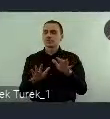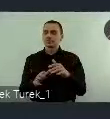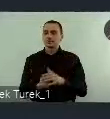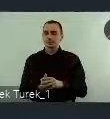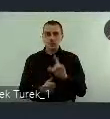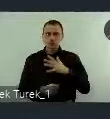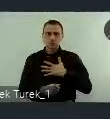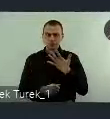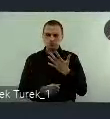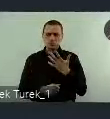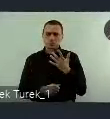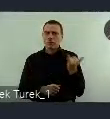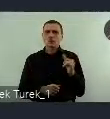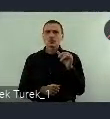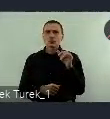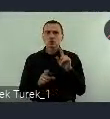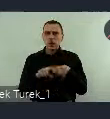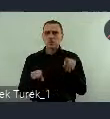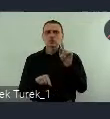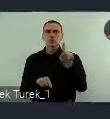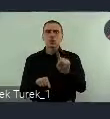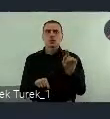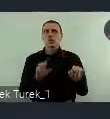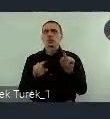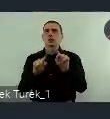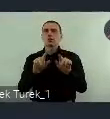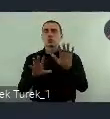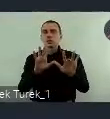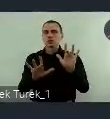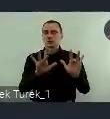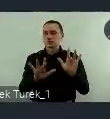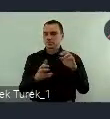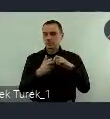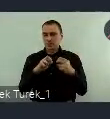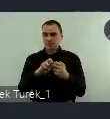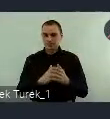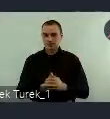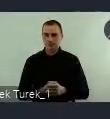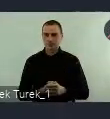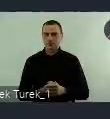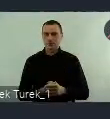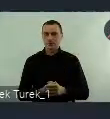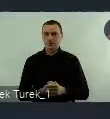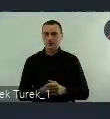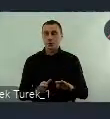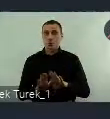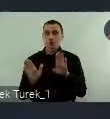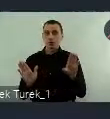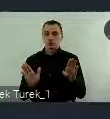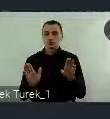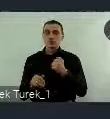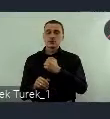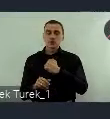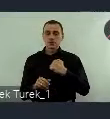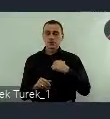nie dziwi musiał ciągle dotykać jakiś tam takich rzeczy bym nie chciał Muzeum miasta Warszawy na przykład rozwiązuje kwestie także